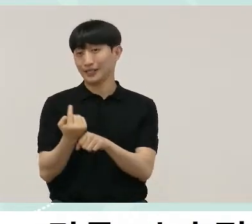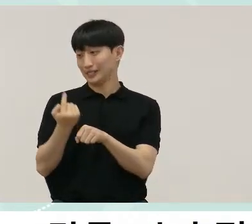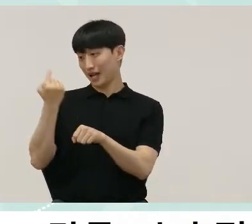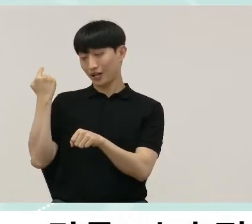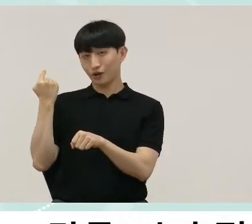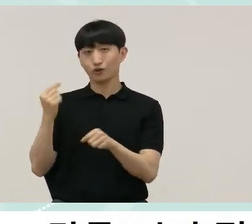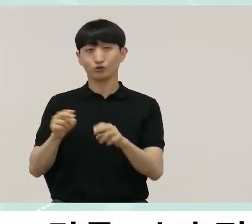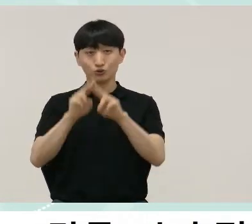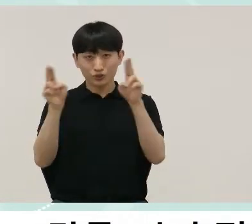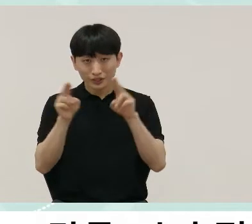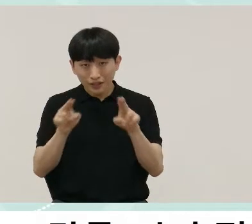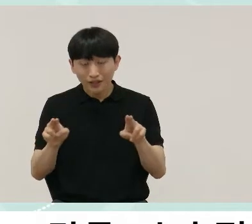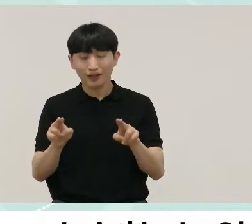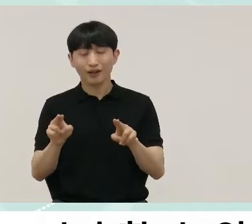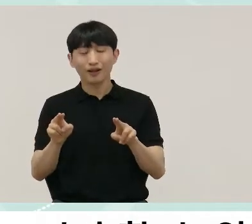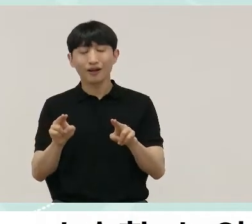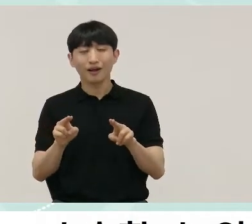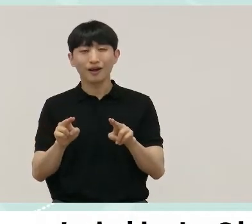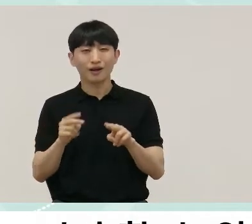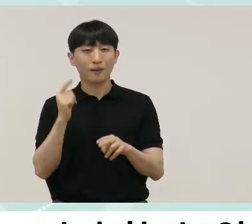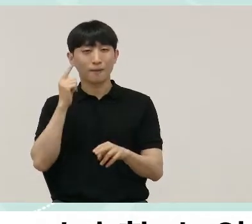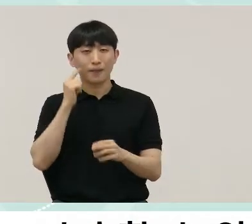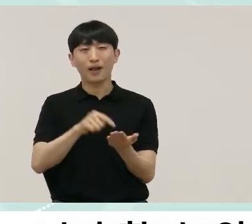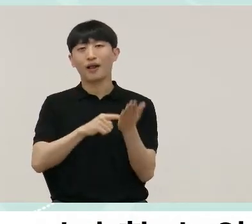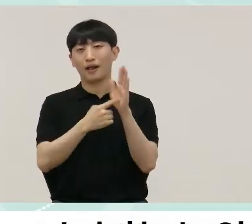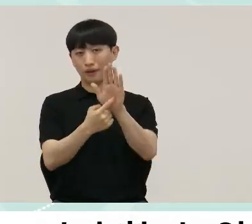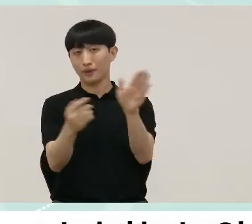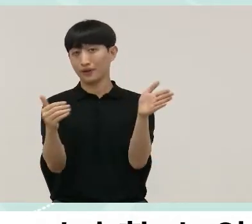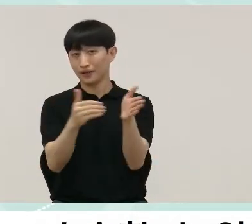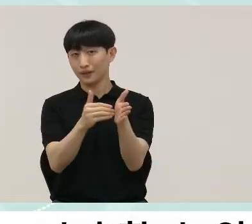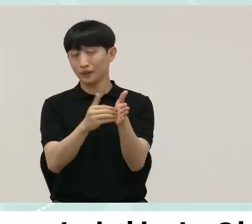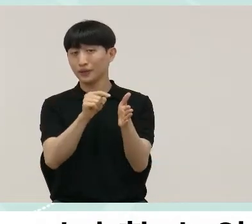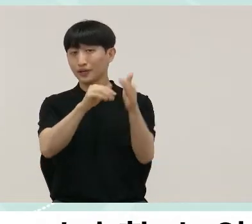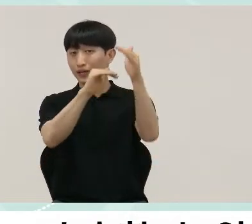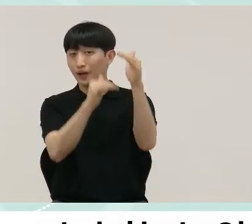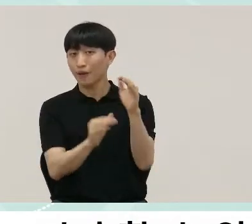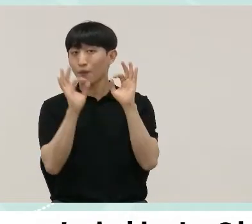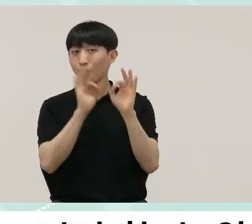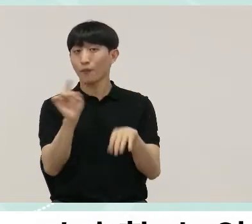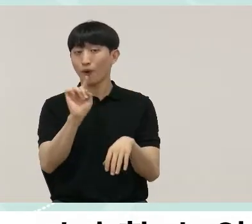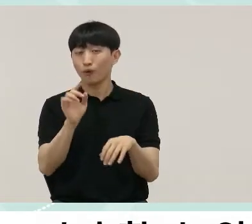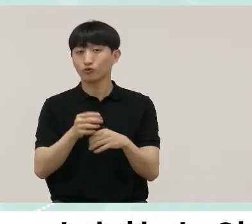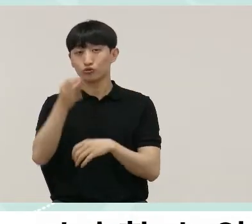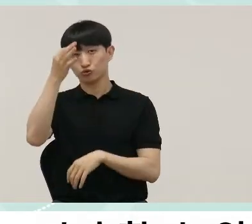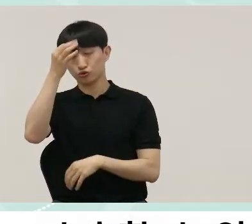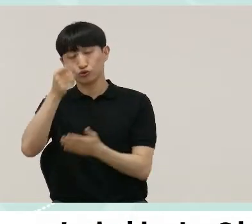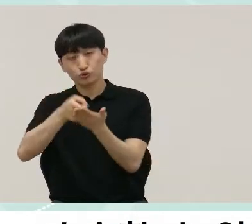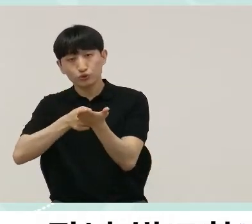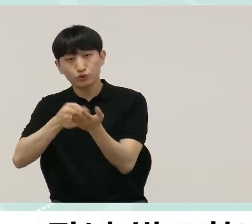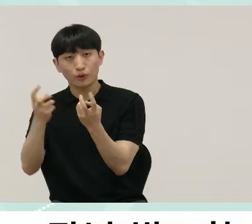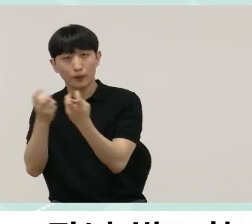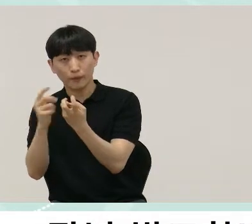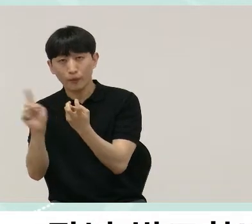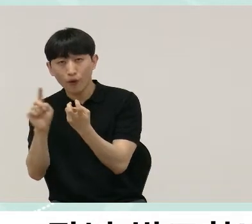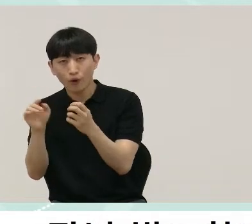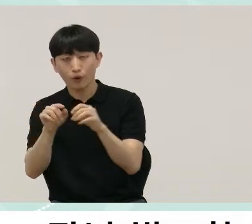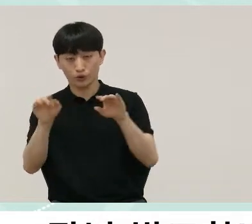국제학회에서 발표한 바가 있고 그 내용의 수술적 방법으로는